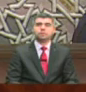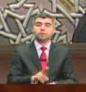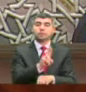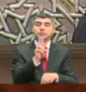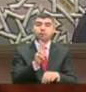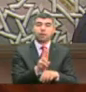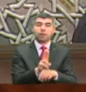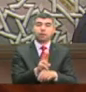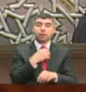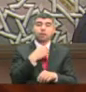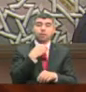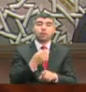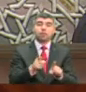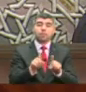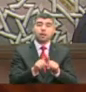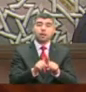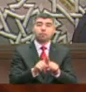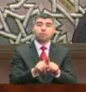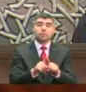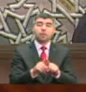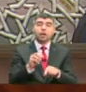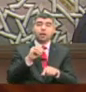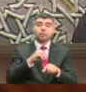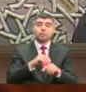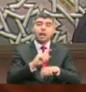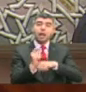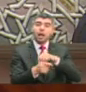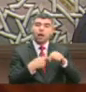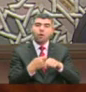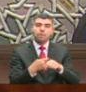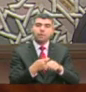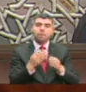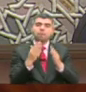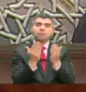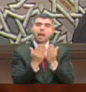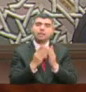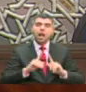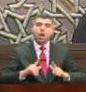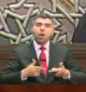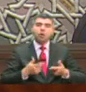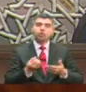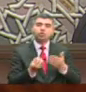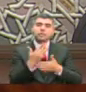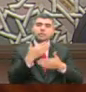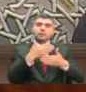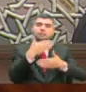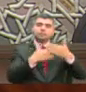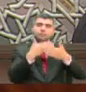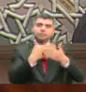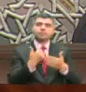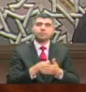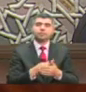عن فتح ملحقات إعدادية بالعالم القروي للسيدات والسادة النواب المحترمين عن فريق العدالة